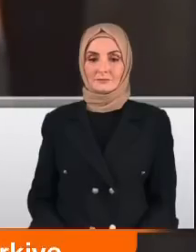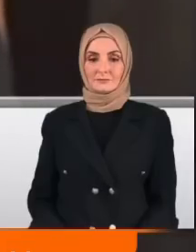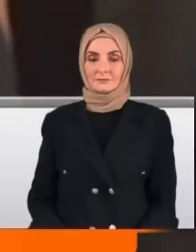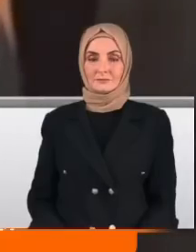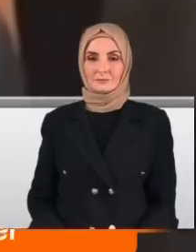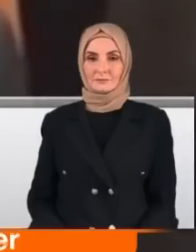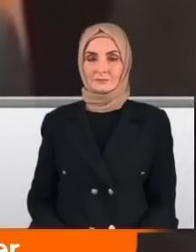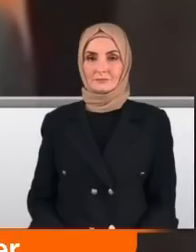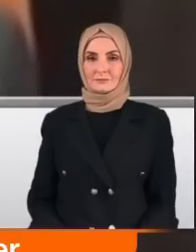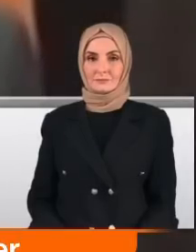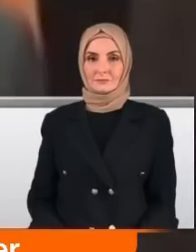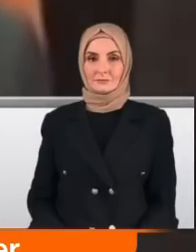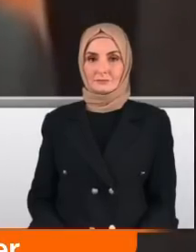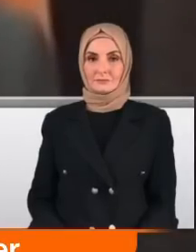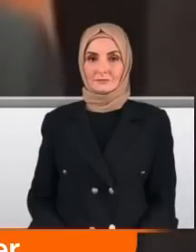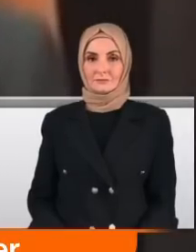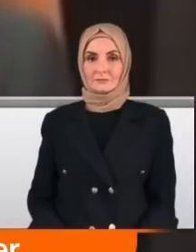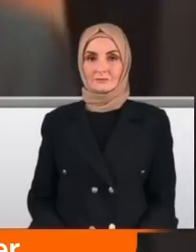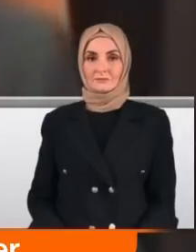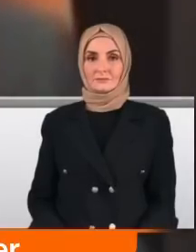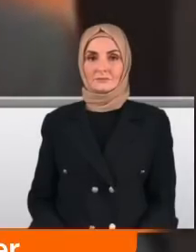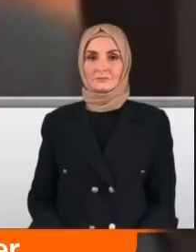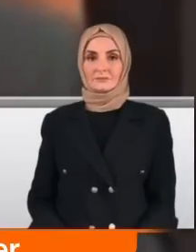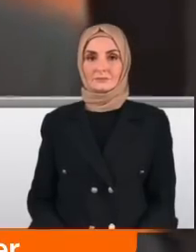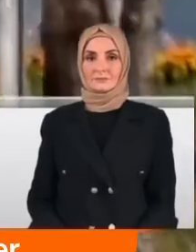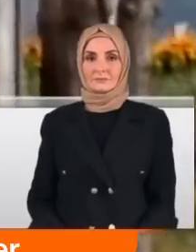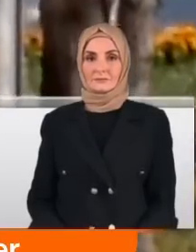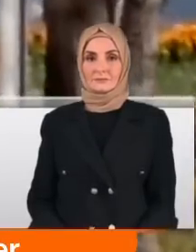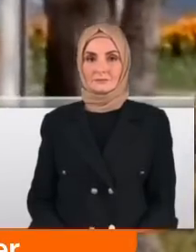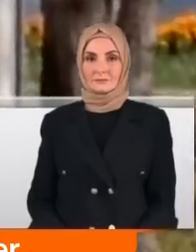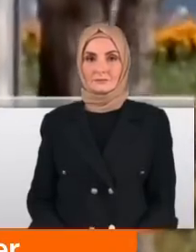yerde bu onurlu, görkemli direnişi daha fazla sahiplenmeye çağırıyoruz.